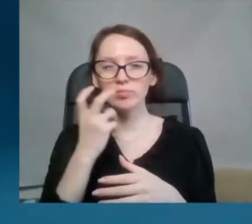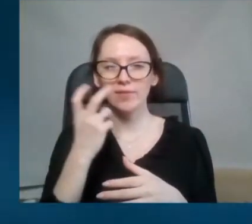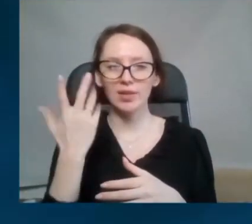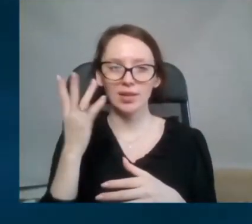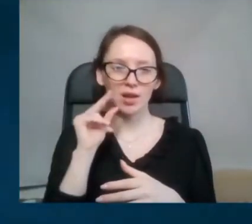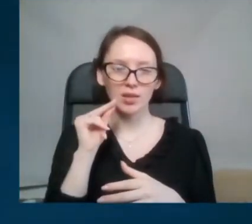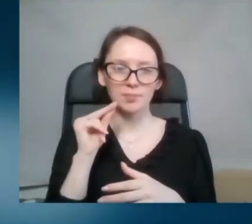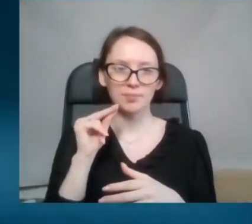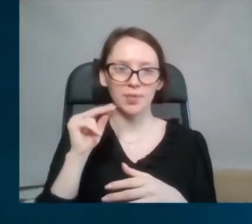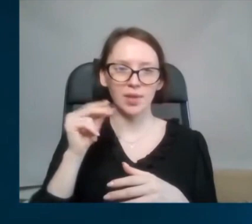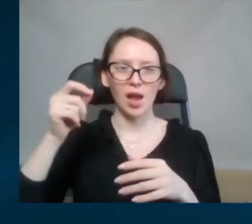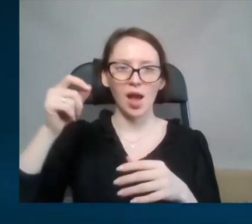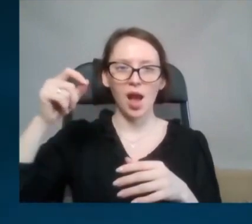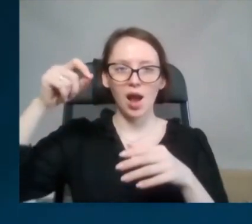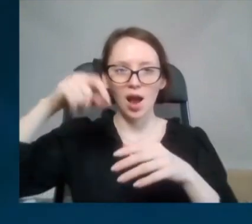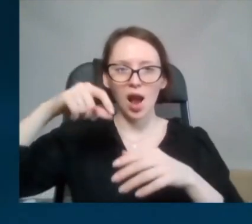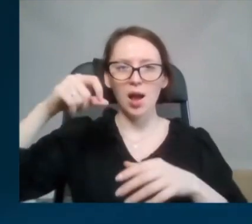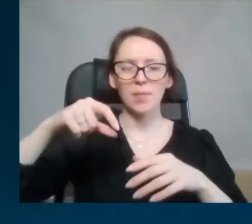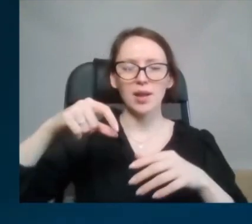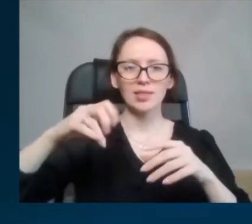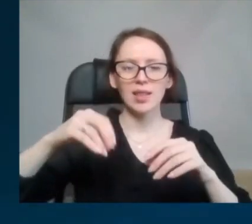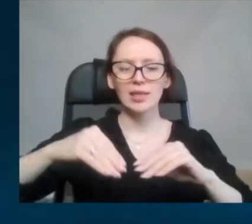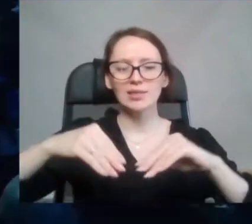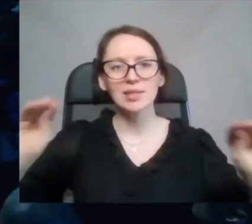вот так льются? На скатерть, на хорошую.